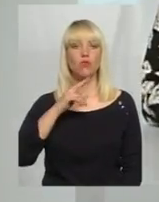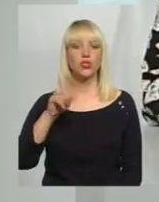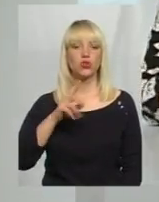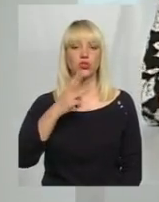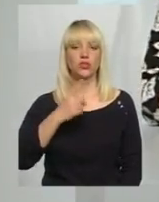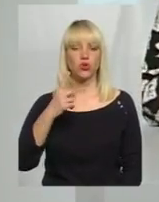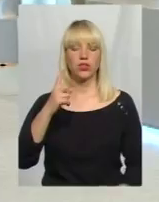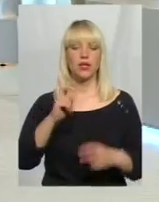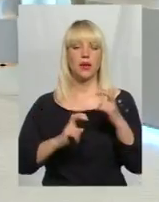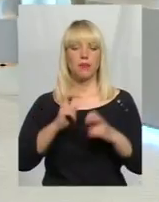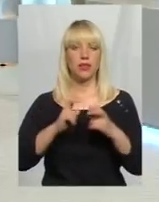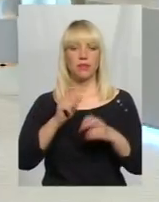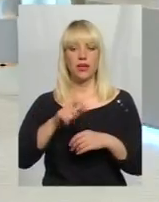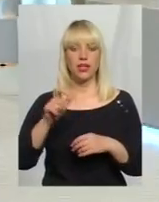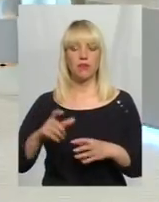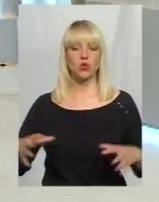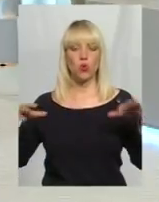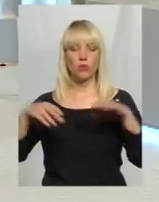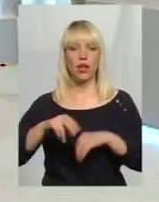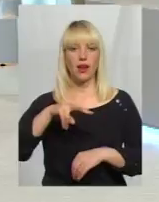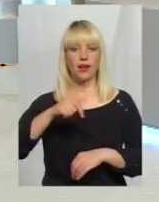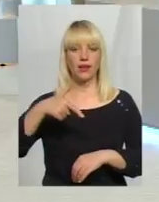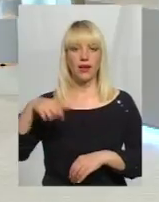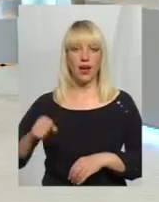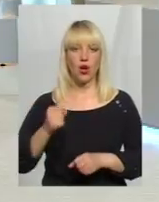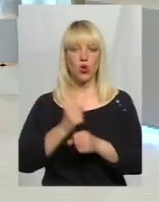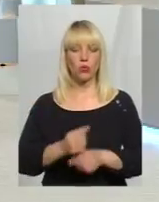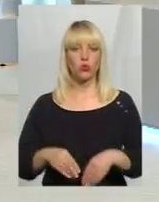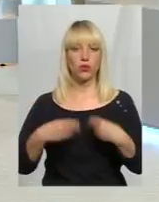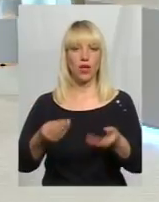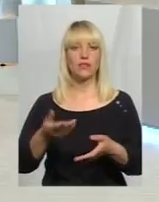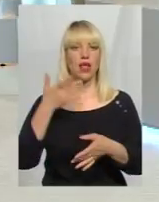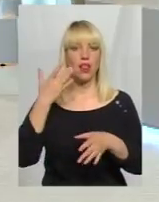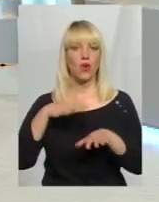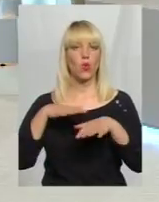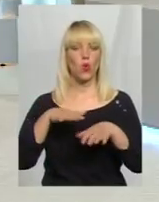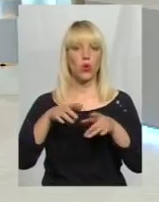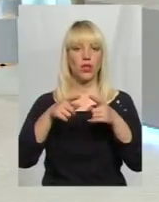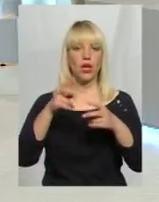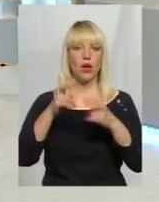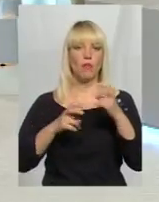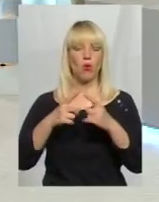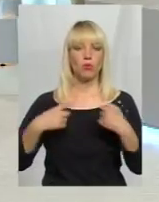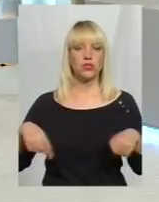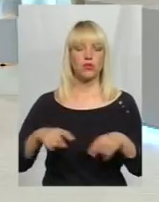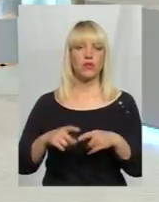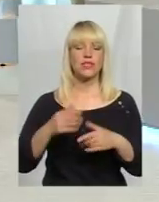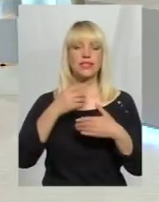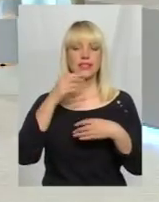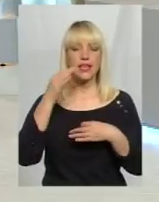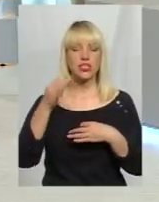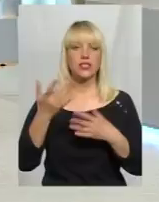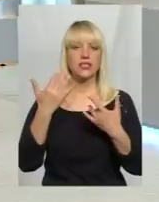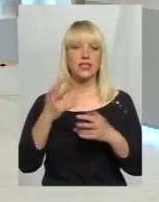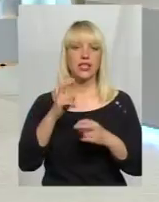так об'єднався в Лігу роботодавців легкої промисловості. Скажіть, скільки робітників, хоча б